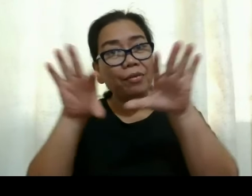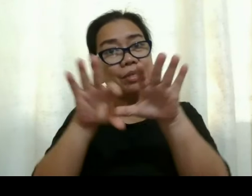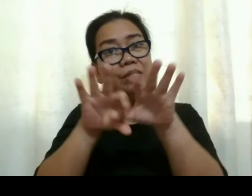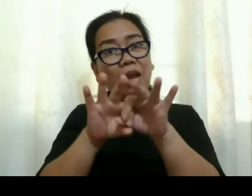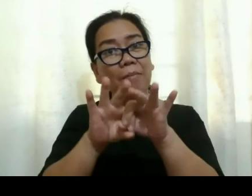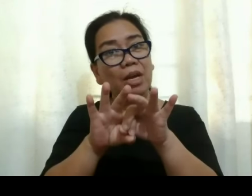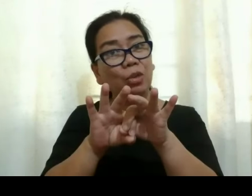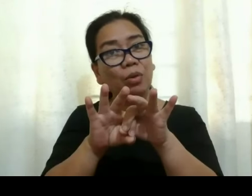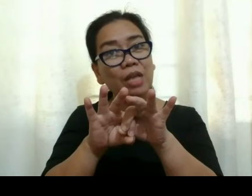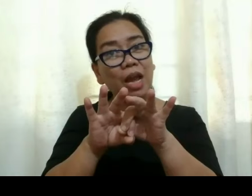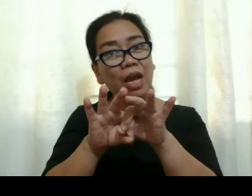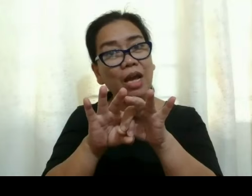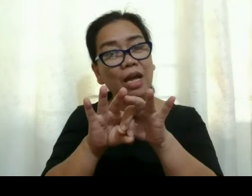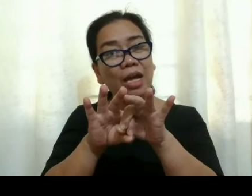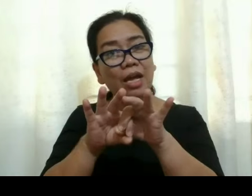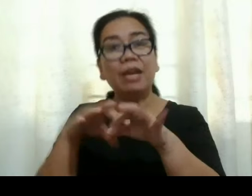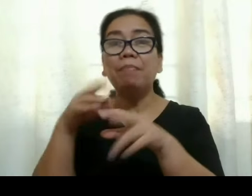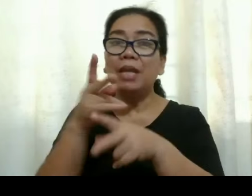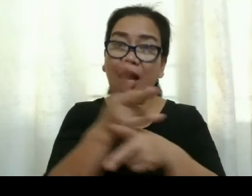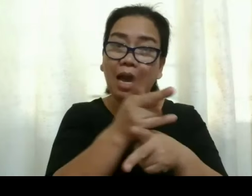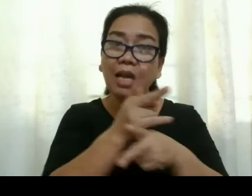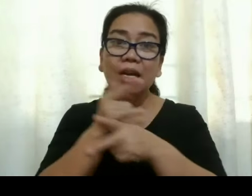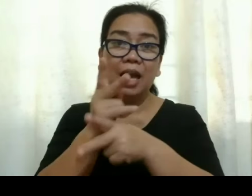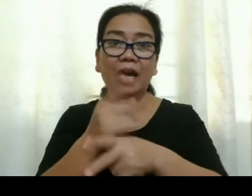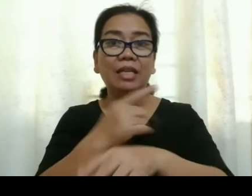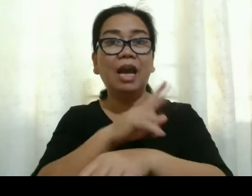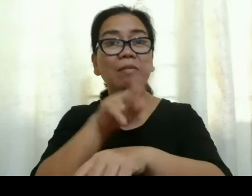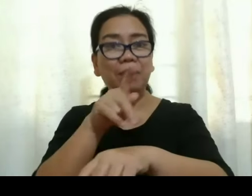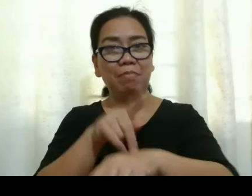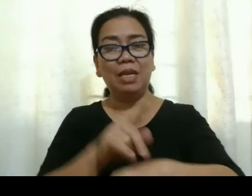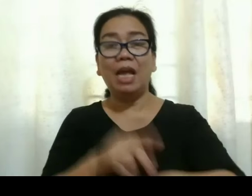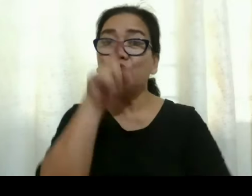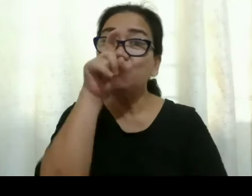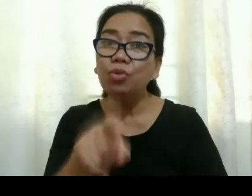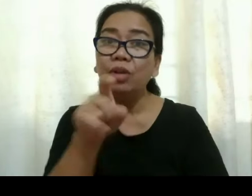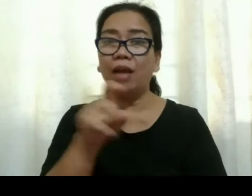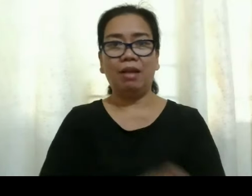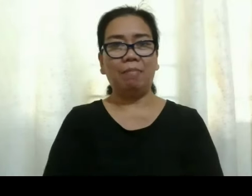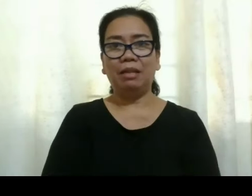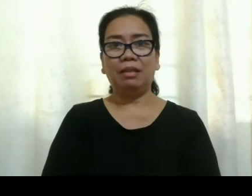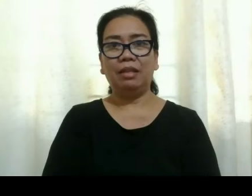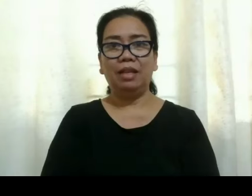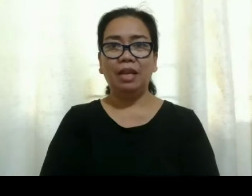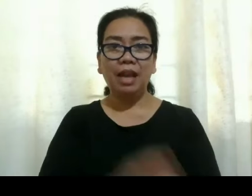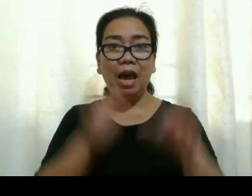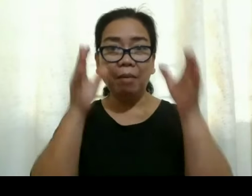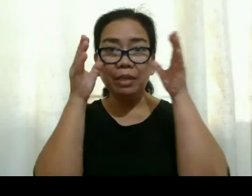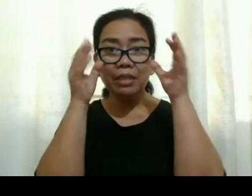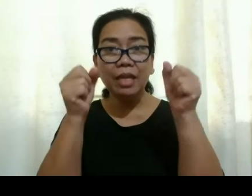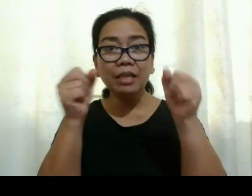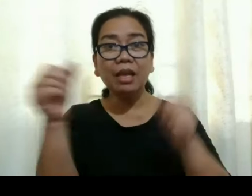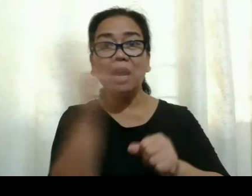joint forces sila, magkatulong sila na pinangangalagaan ang Pilipinas. Yun ang dapat na